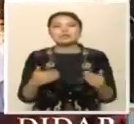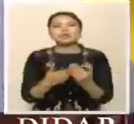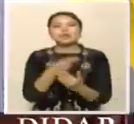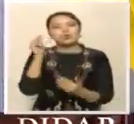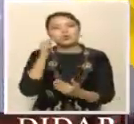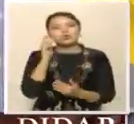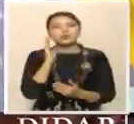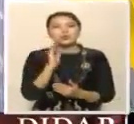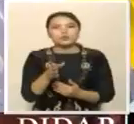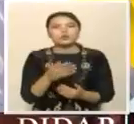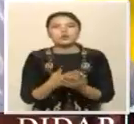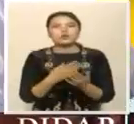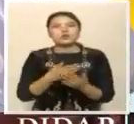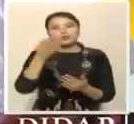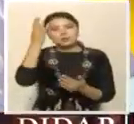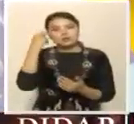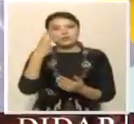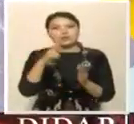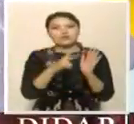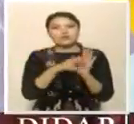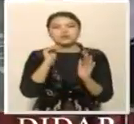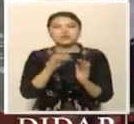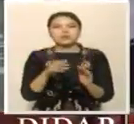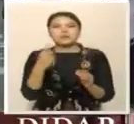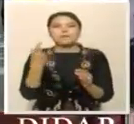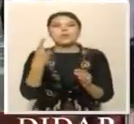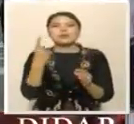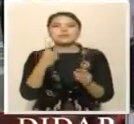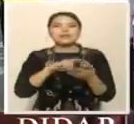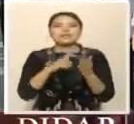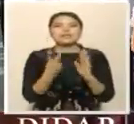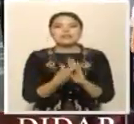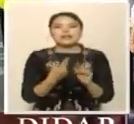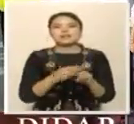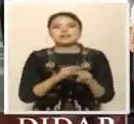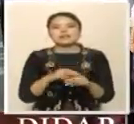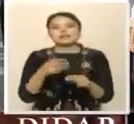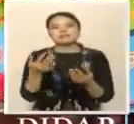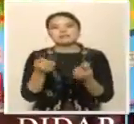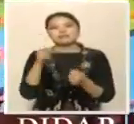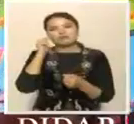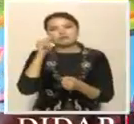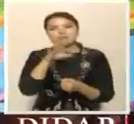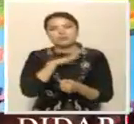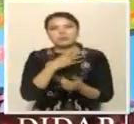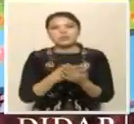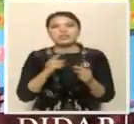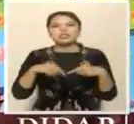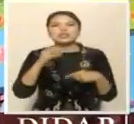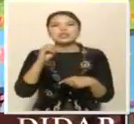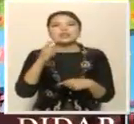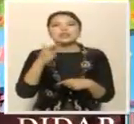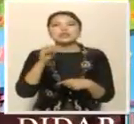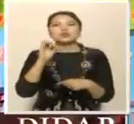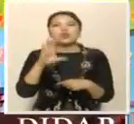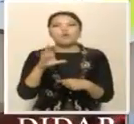бала бірінші сыныпқа қабылданды. Сол уақытта ата-аналардың 80% онлайн өтініш берген. Биыл да egov.kz порталы арқылы ата-аналар